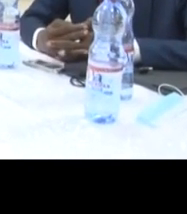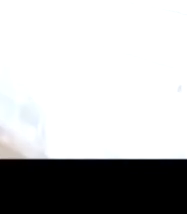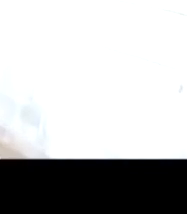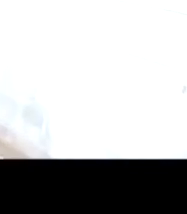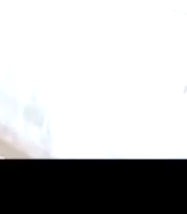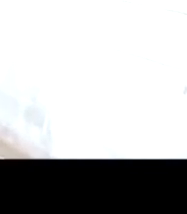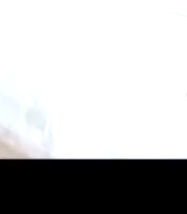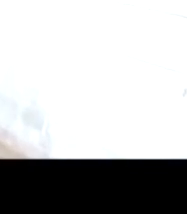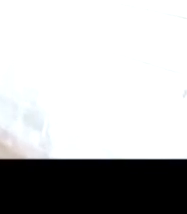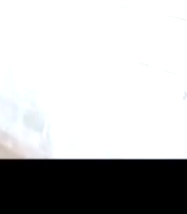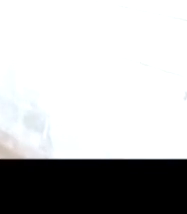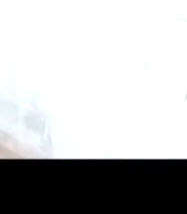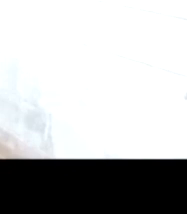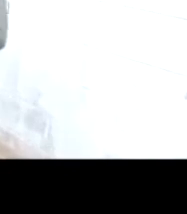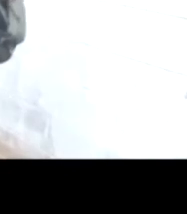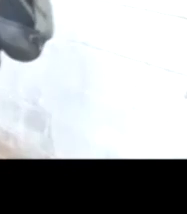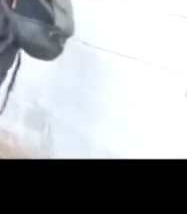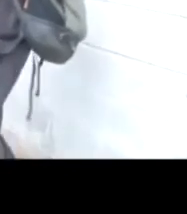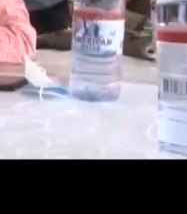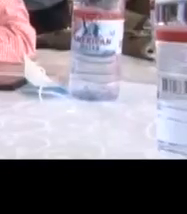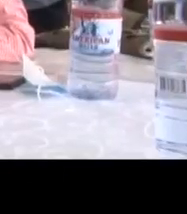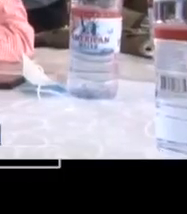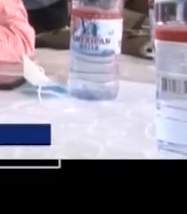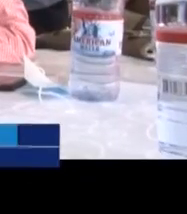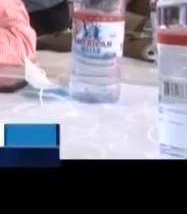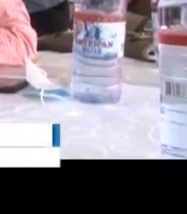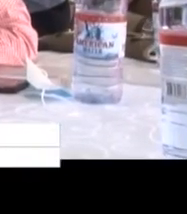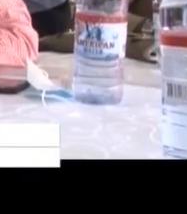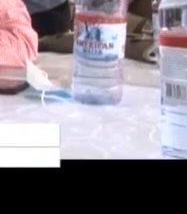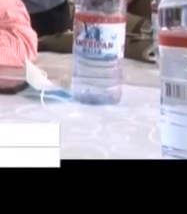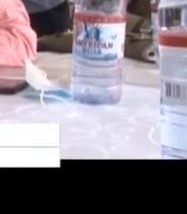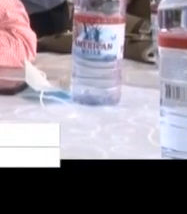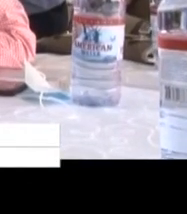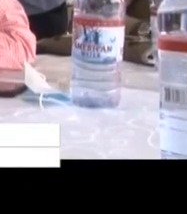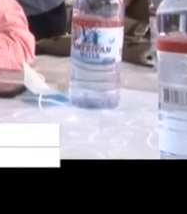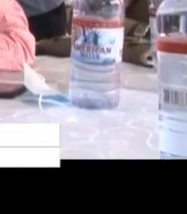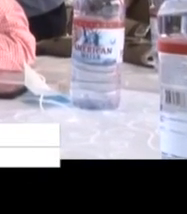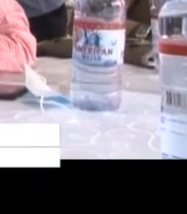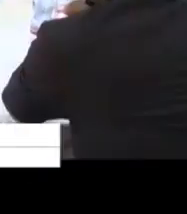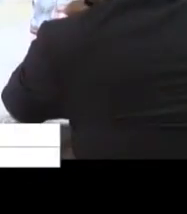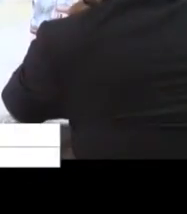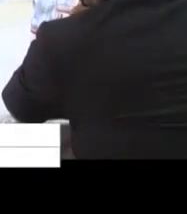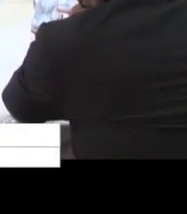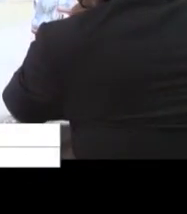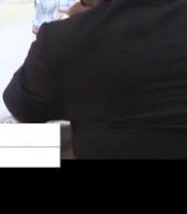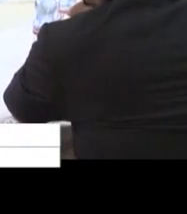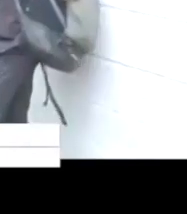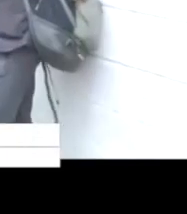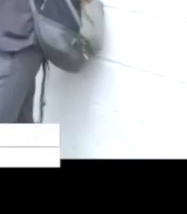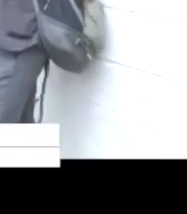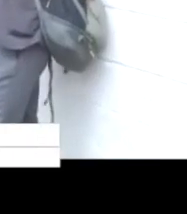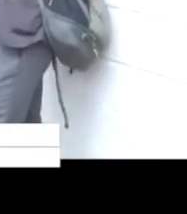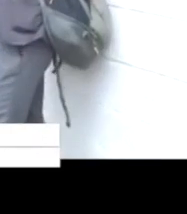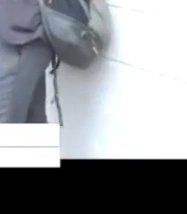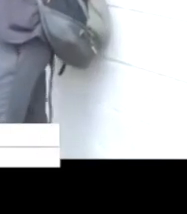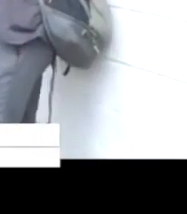congolais. Un journaliste, c'est un étudiant à vie. Nous organisons des formations, des mises à niveau. Nous constatons que s'il y a des